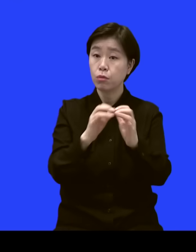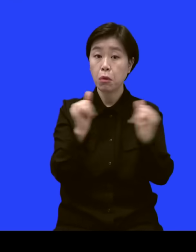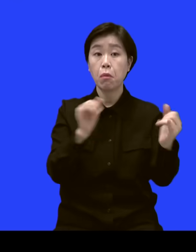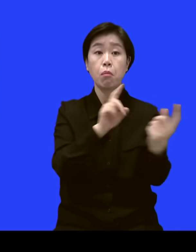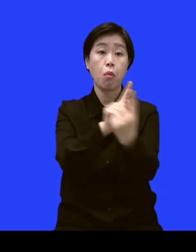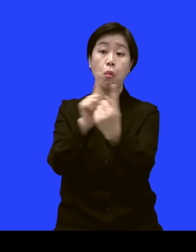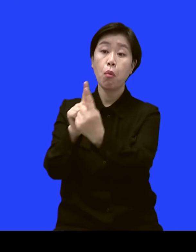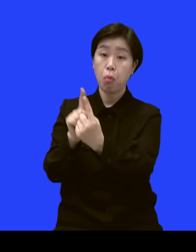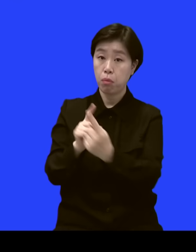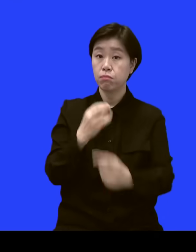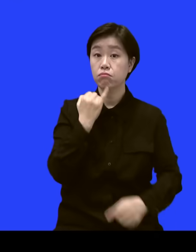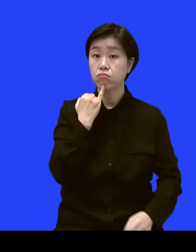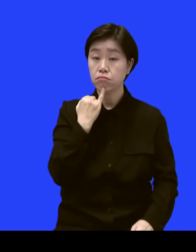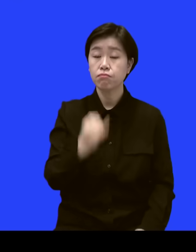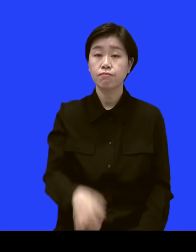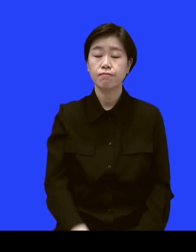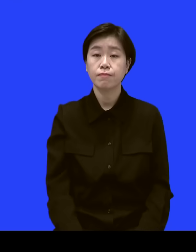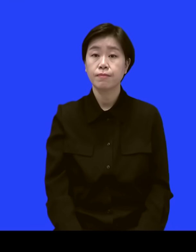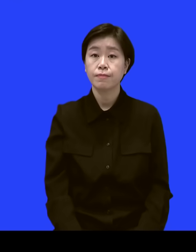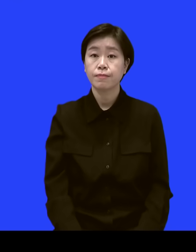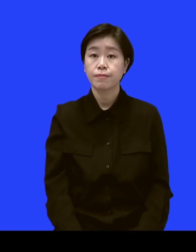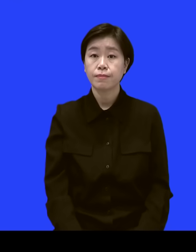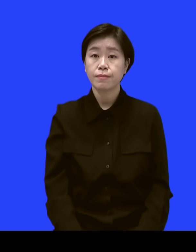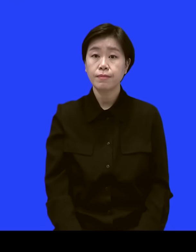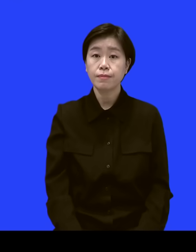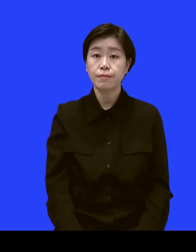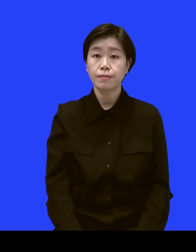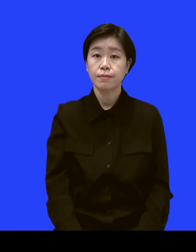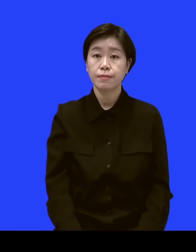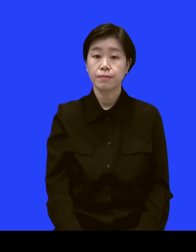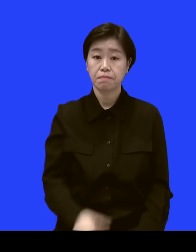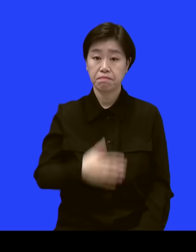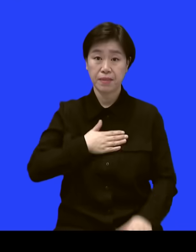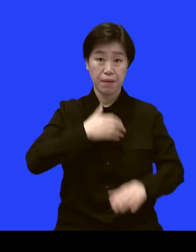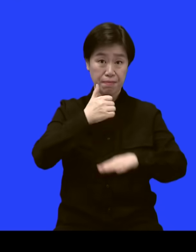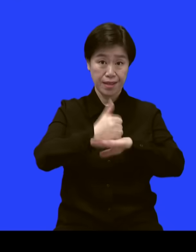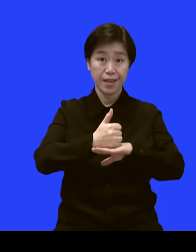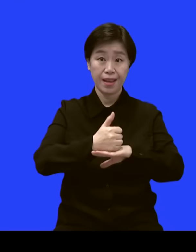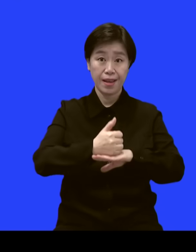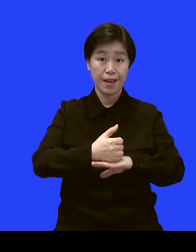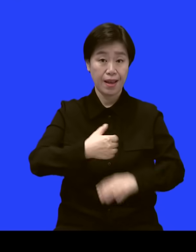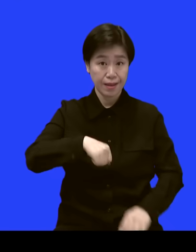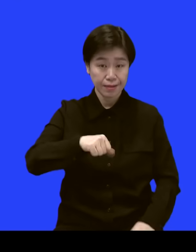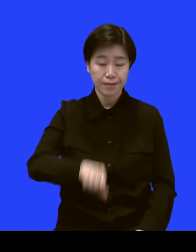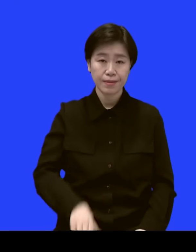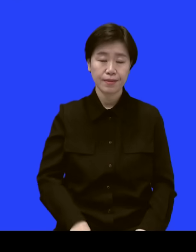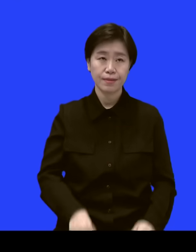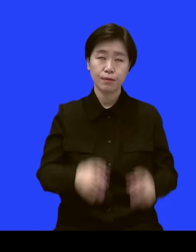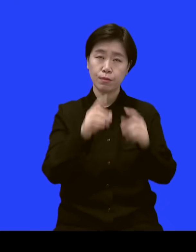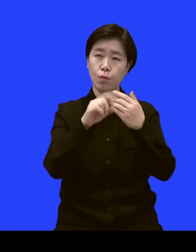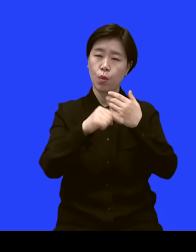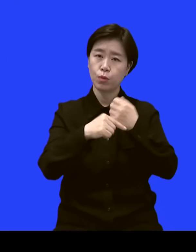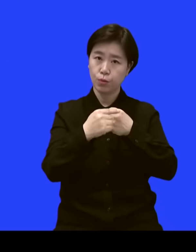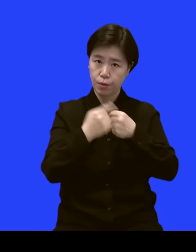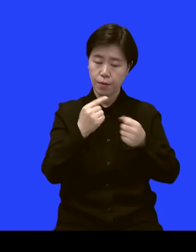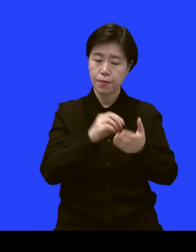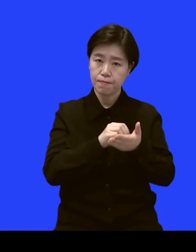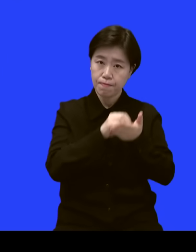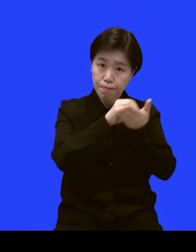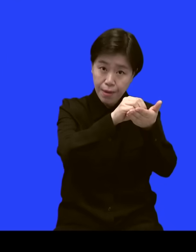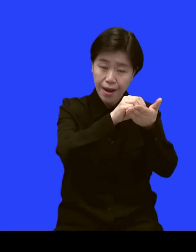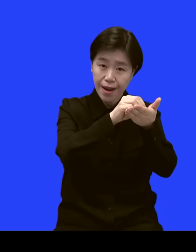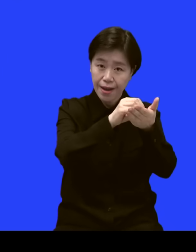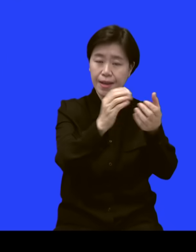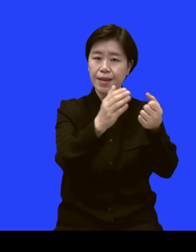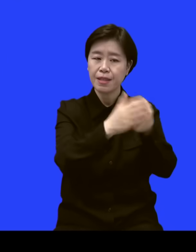학원 시작하고 그때가 이제 막내가 초등학교 이제 들어갈 때쯤 돼서 나의 이제 긴 육아 자체